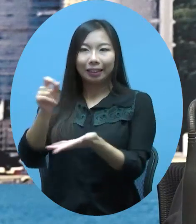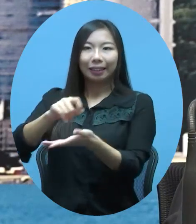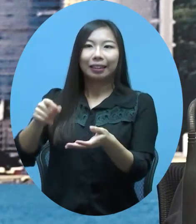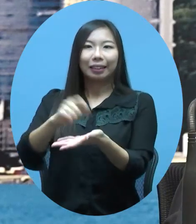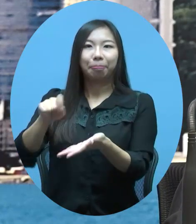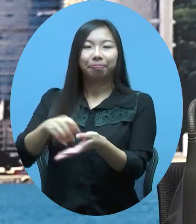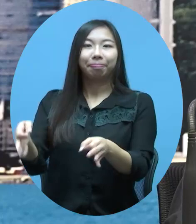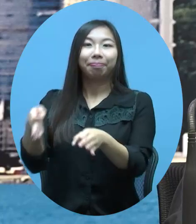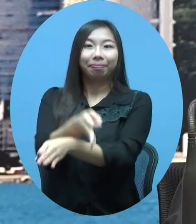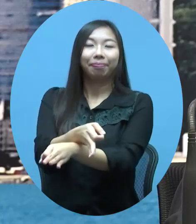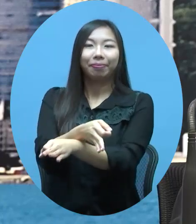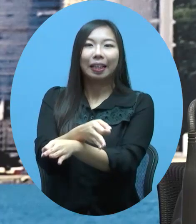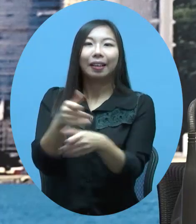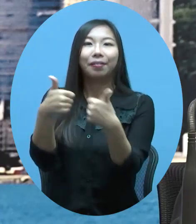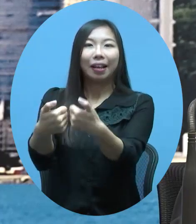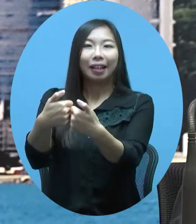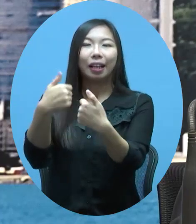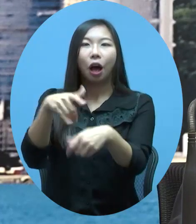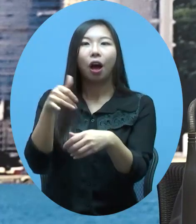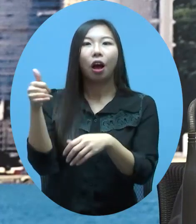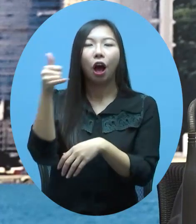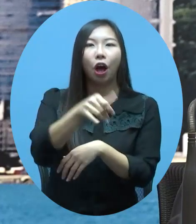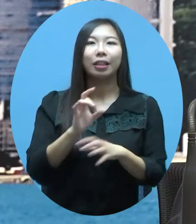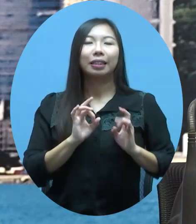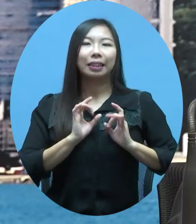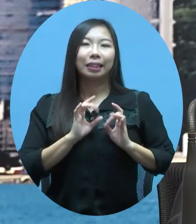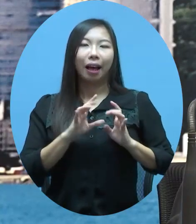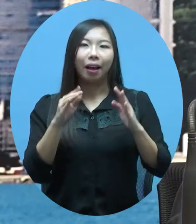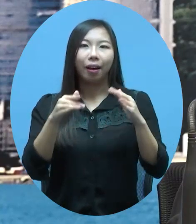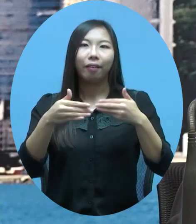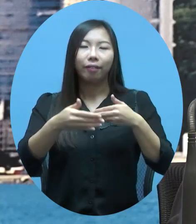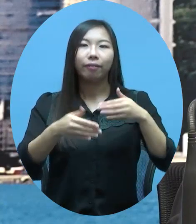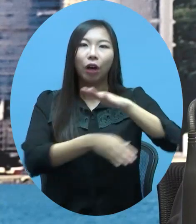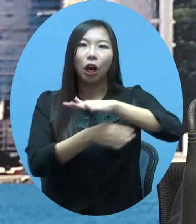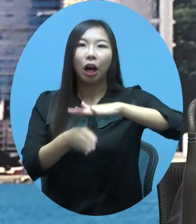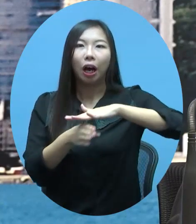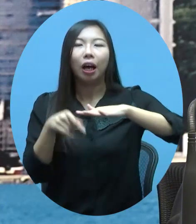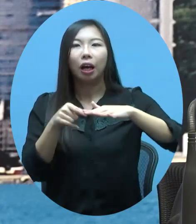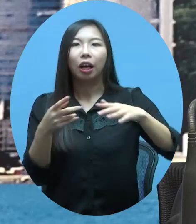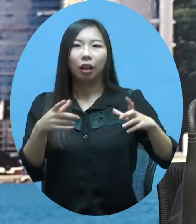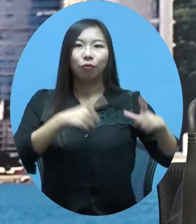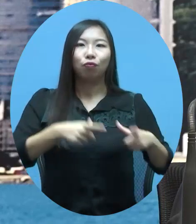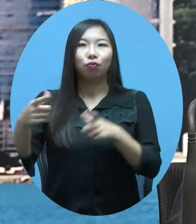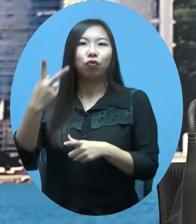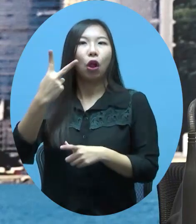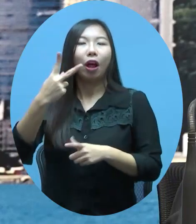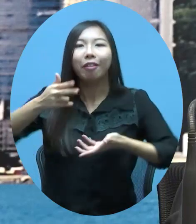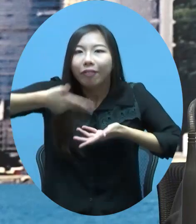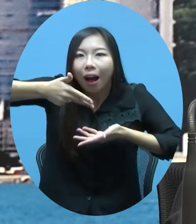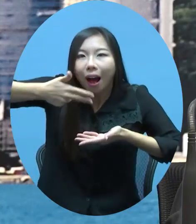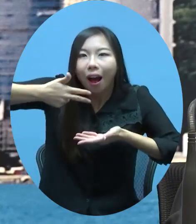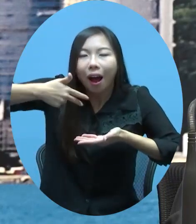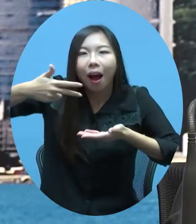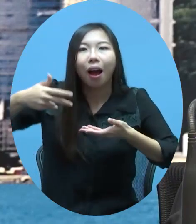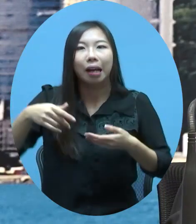豪酒店那裡呢，就一個私人的房間裡面呢，就有兩位就自己吃飯這樣。那所以我覺得即